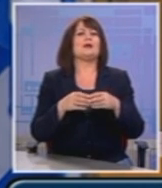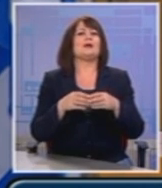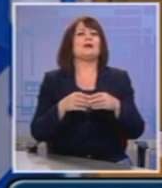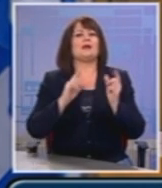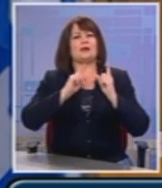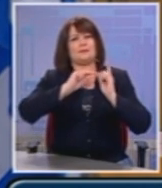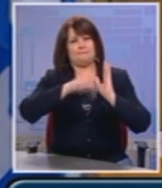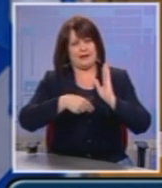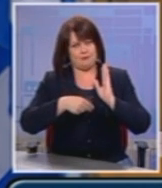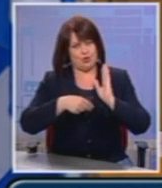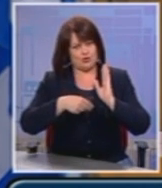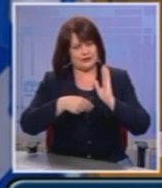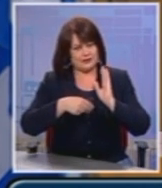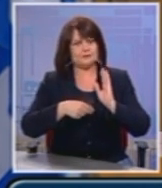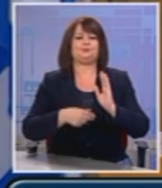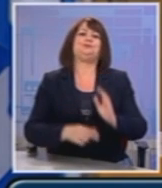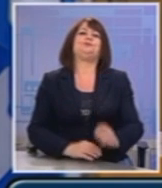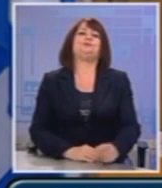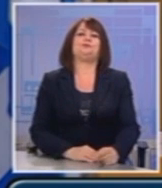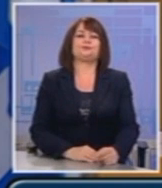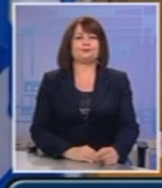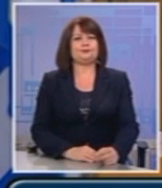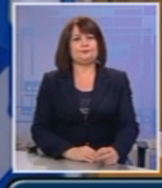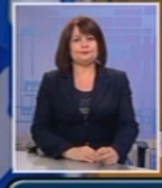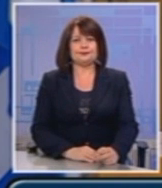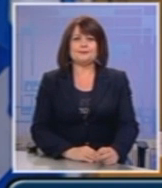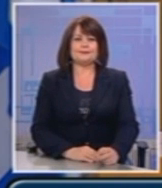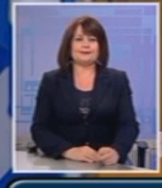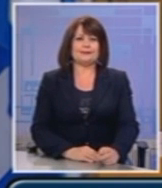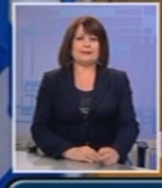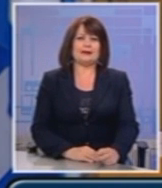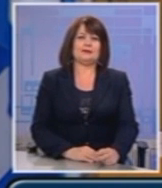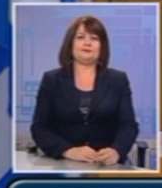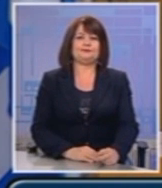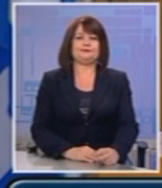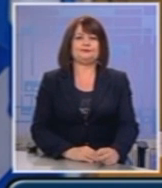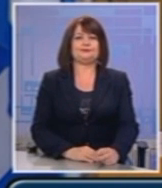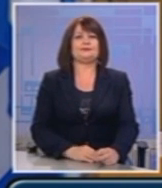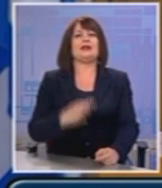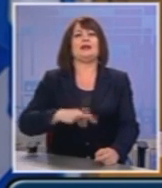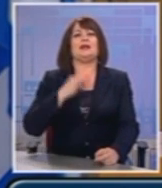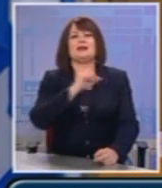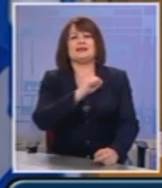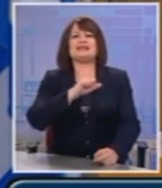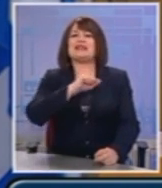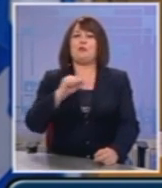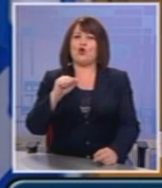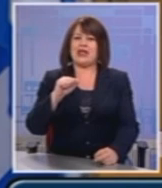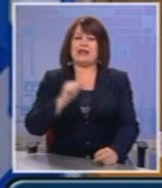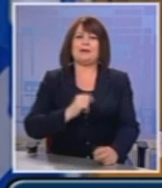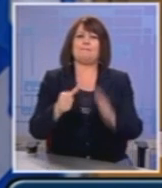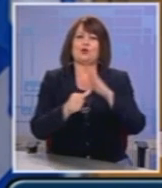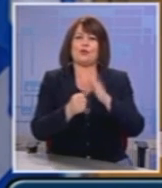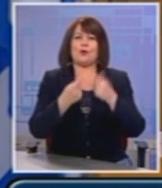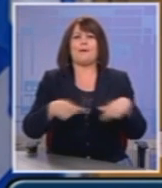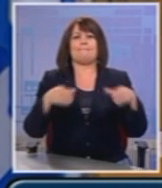για την υπαγωγή της χώρας στο καθεστώς των μνημονίων και της επιτήρησης τον κύριο στέφανο σαμοΐλη πρόεδρο